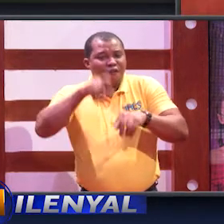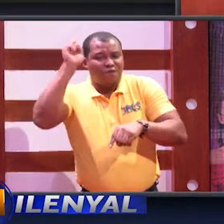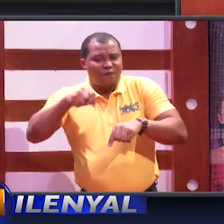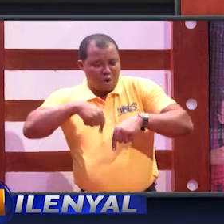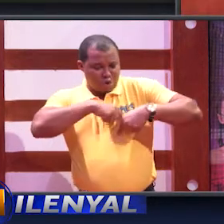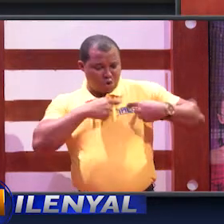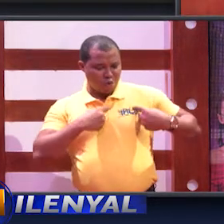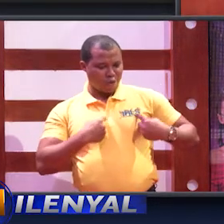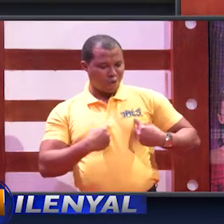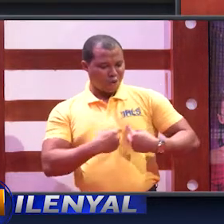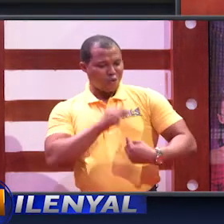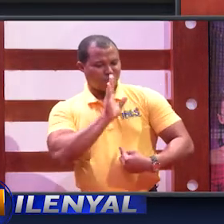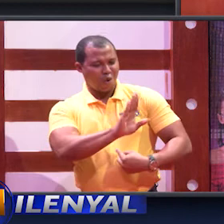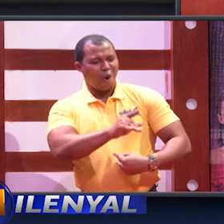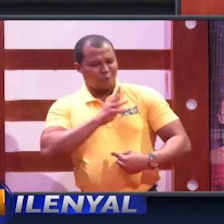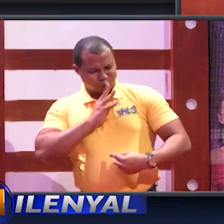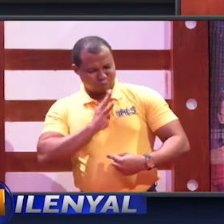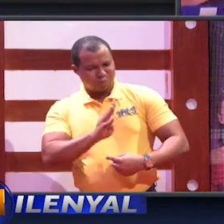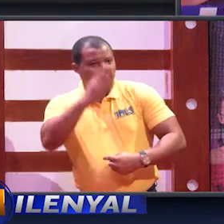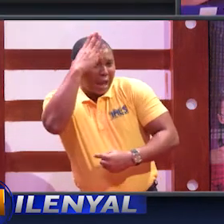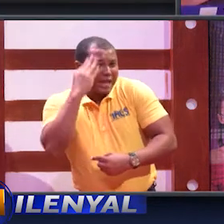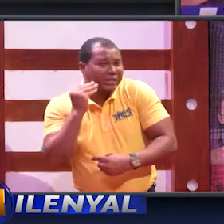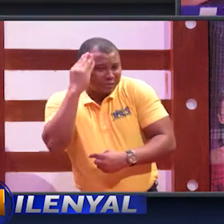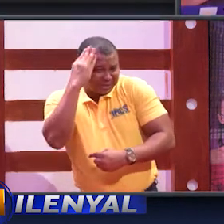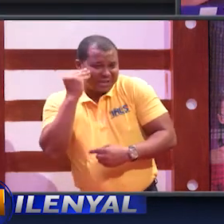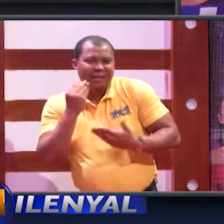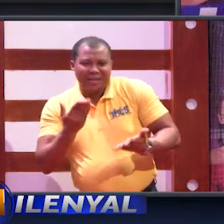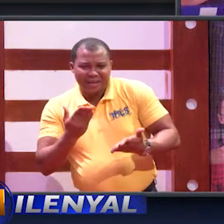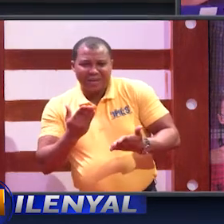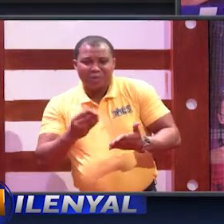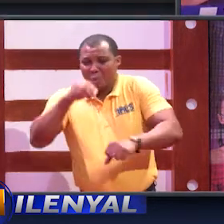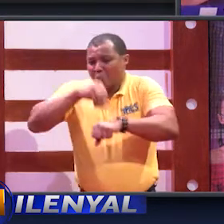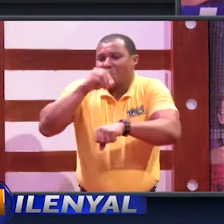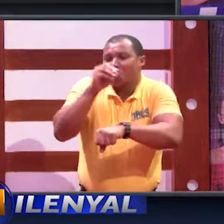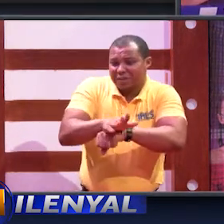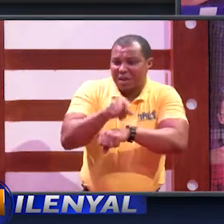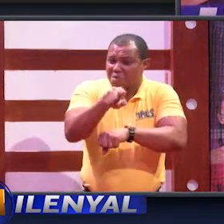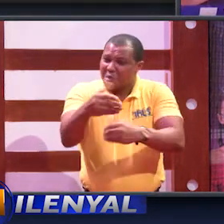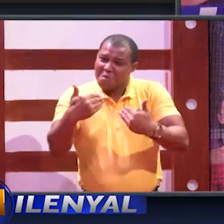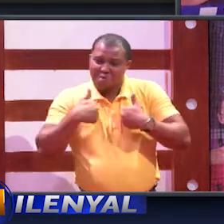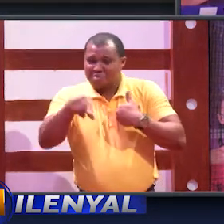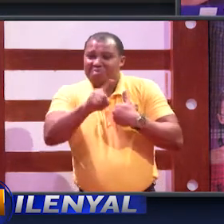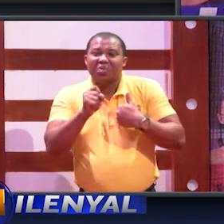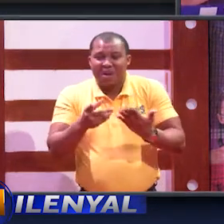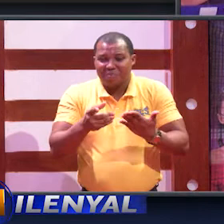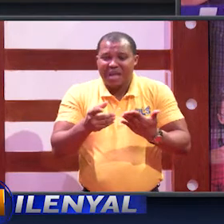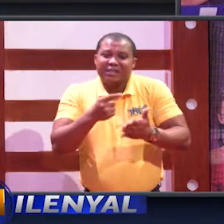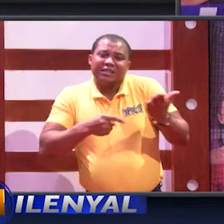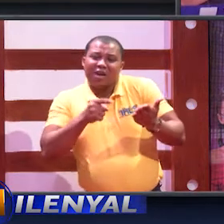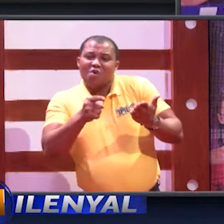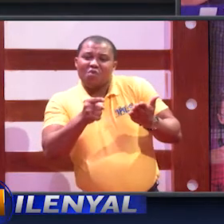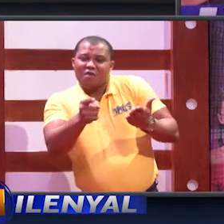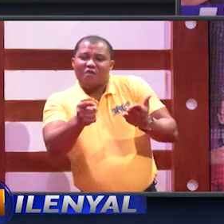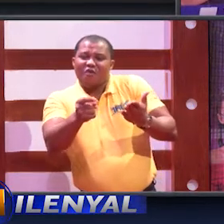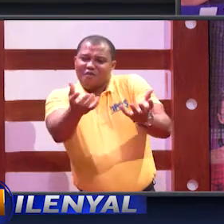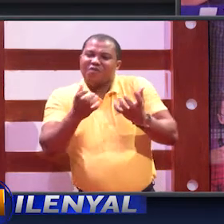avez un bagage particulier que vous voulez dire? Peut-être une expérience qui t'a marqué, peut-être un conseil que vous avez, peut-être un bagage que vous avez envie de